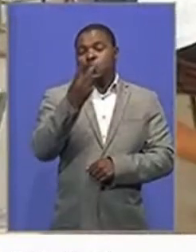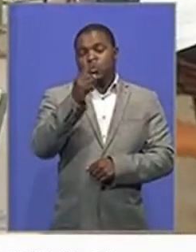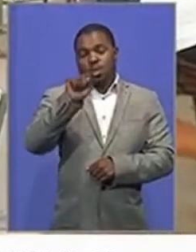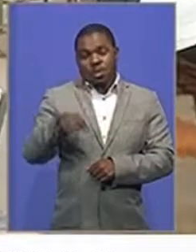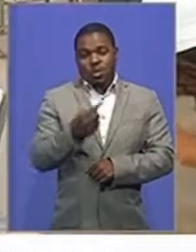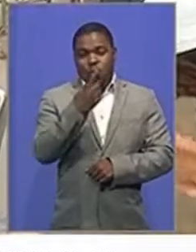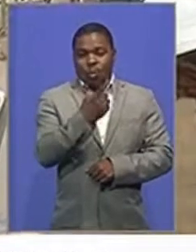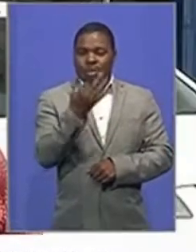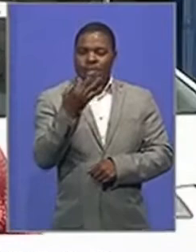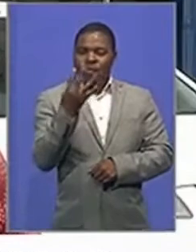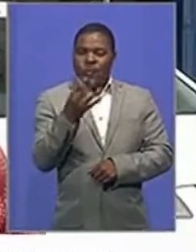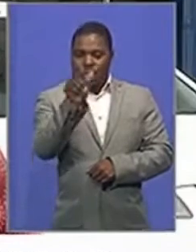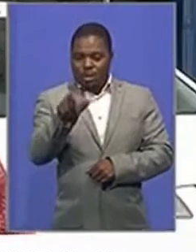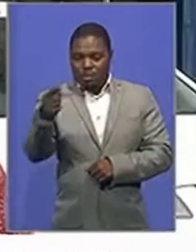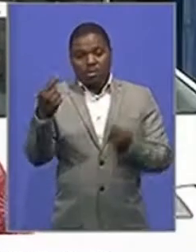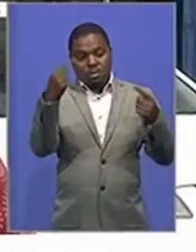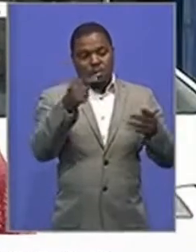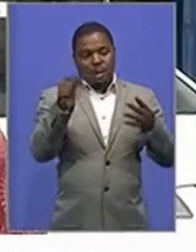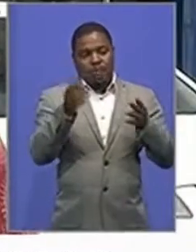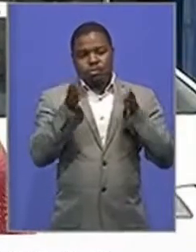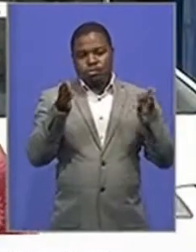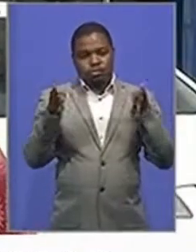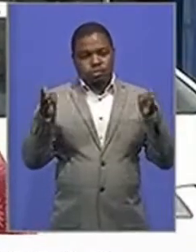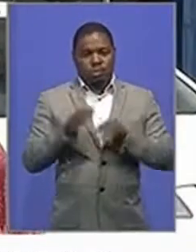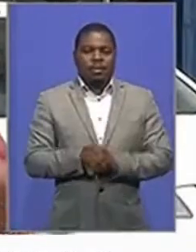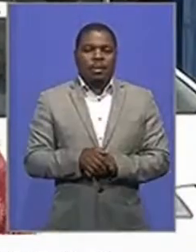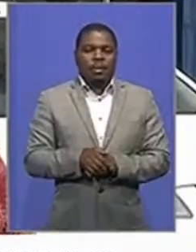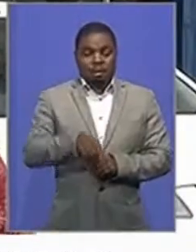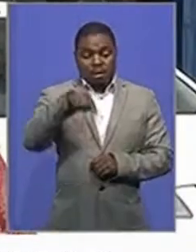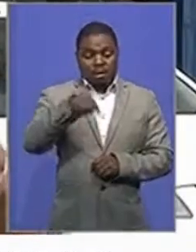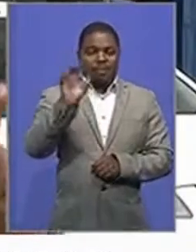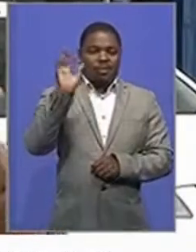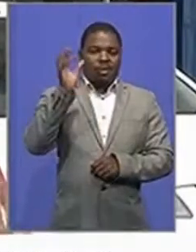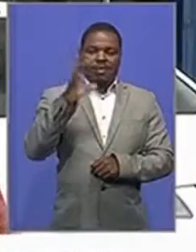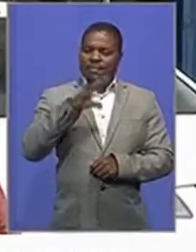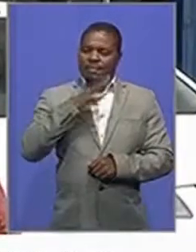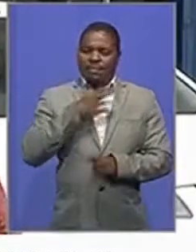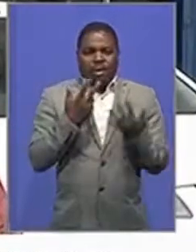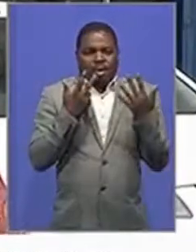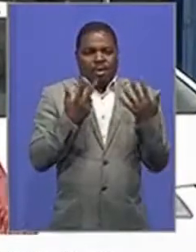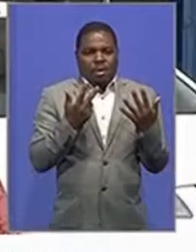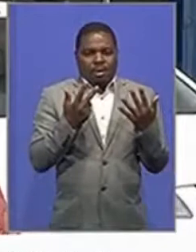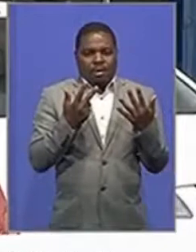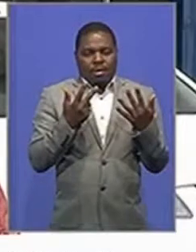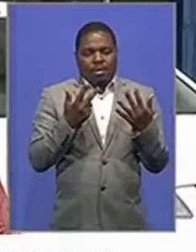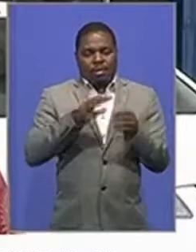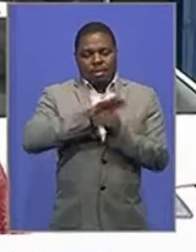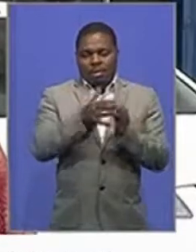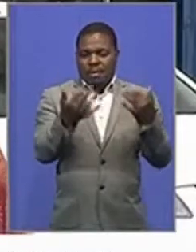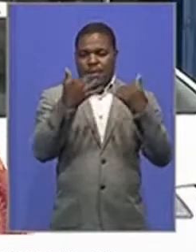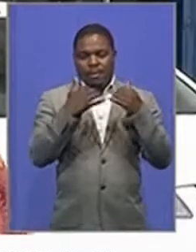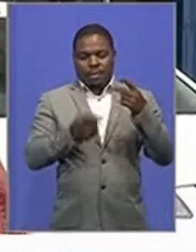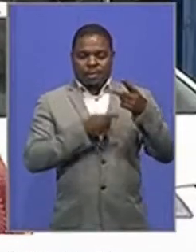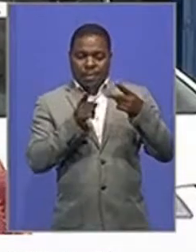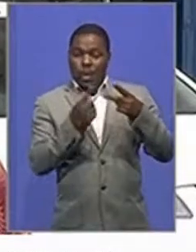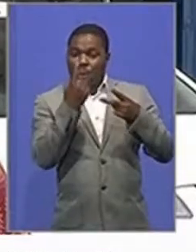2134 ya di-markers bana ba tshwayang. Ha ga bona mona Free State ba robedi fela ba bile positive. A le